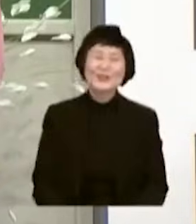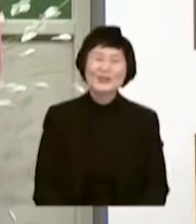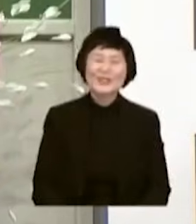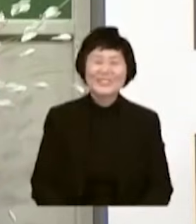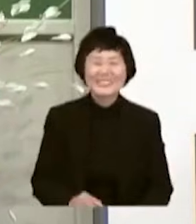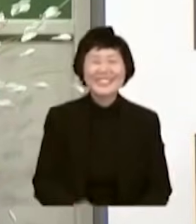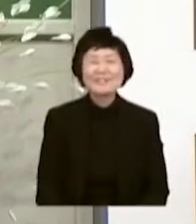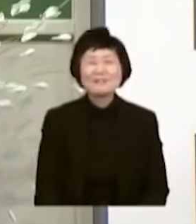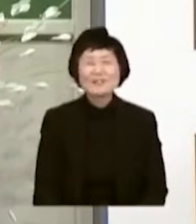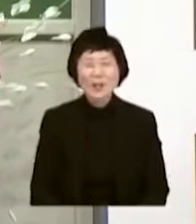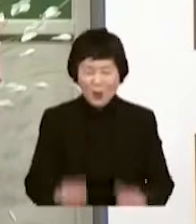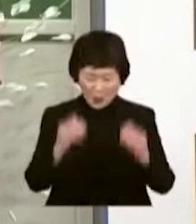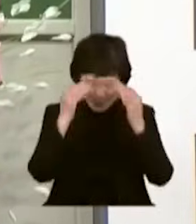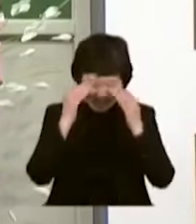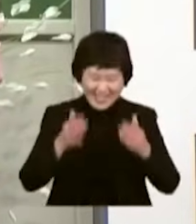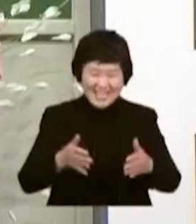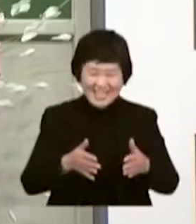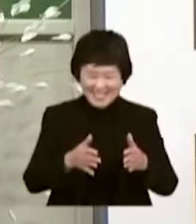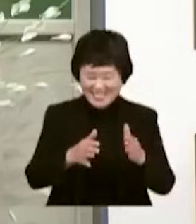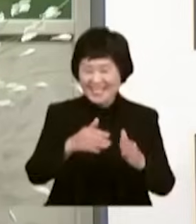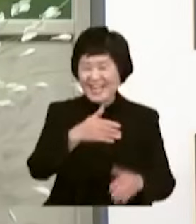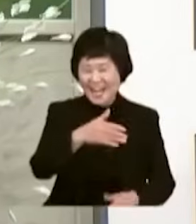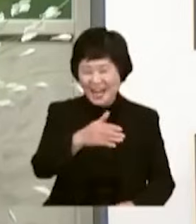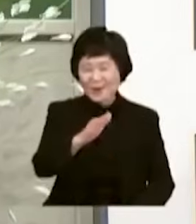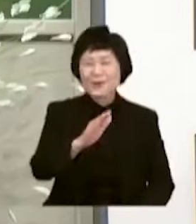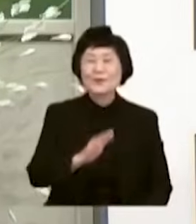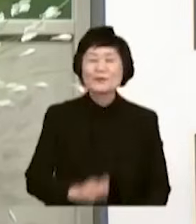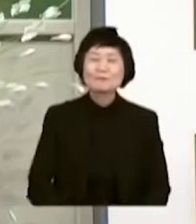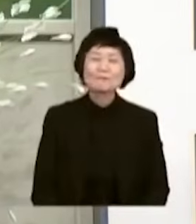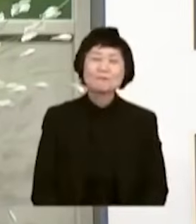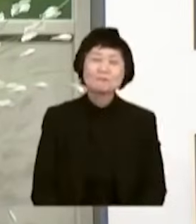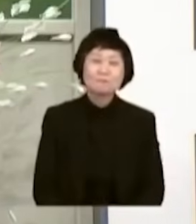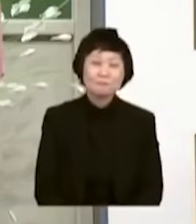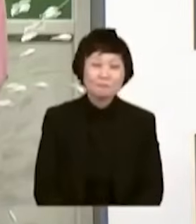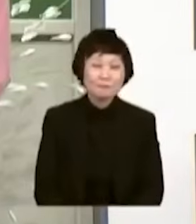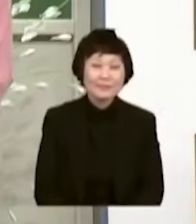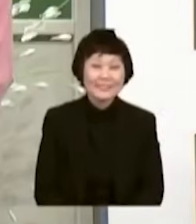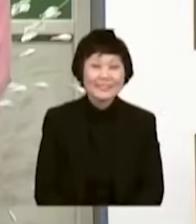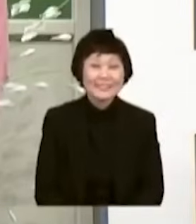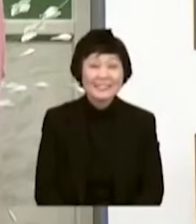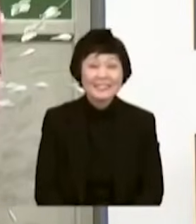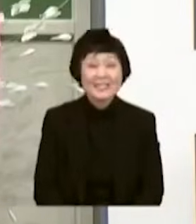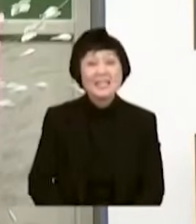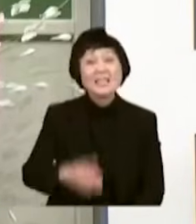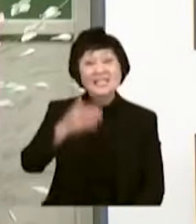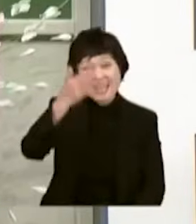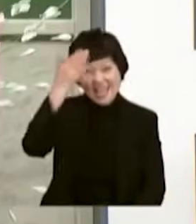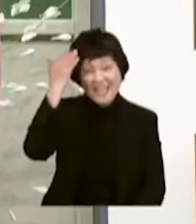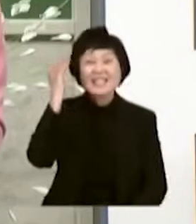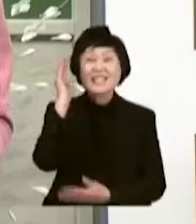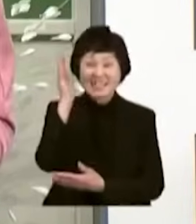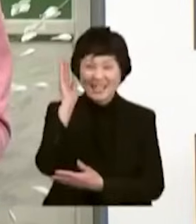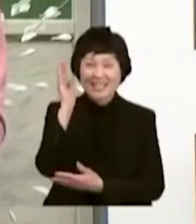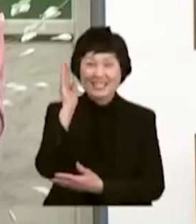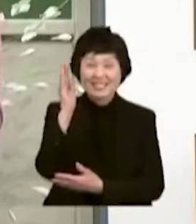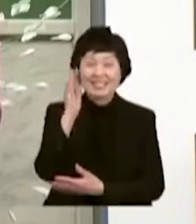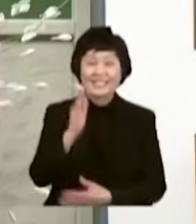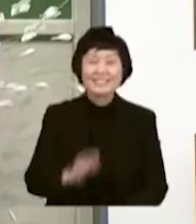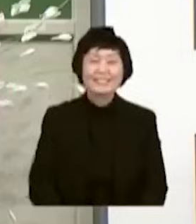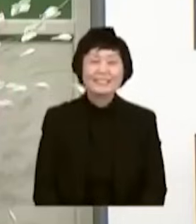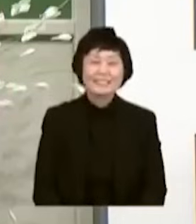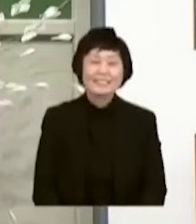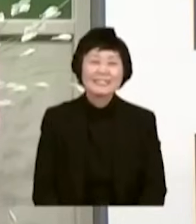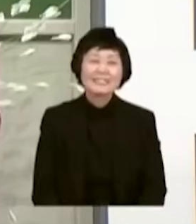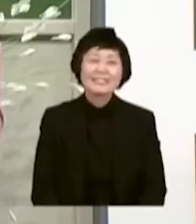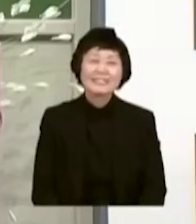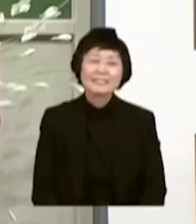조벌해 놓고 계속 고난의 길을 가고 아니 목사님 그 참 다 옛날 얘기죠 사실은 다 오래된 얘기 네. 오래된